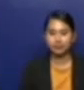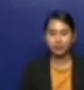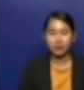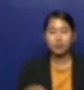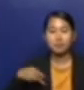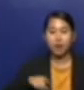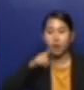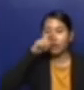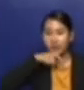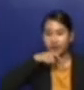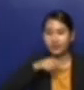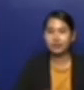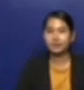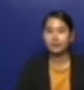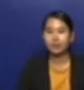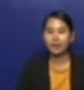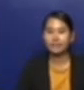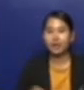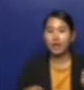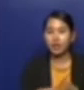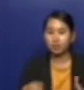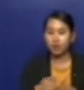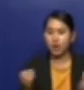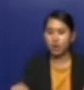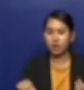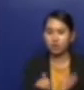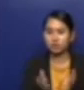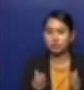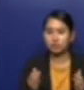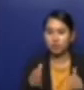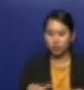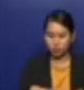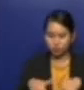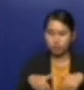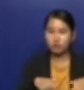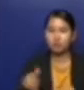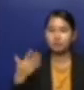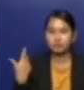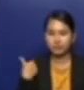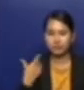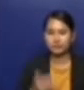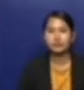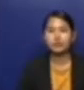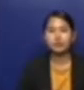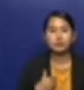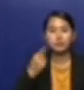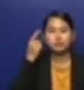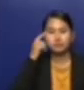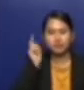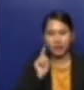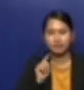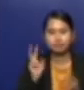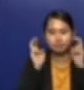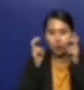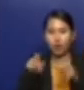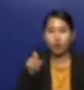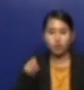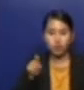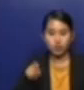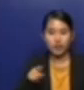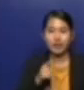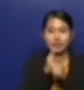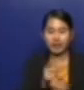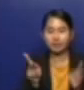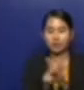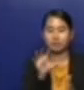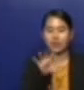างๆที่กระทบกระเทือนต่อเสรีภาพของประชาชนอย่างร้ายแรงดังนั้นจึงขอเสนอยติด่วนดังกล่าวตามข้อบังคับการ